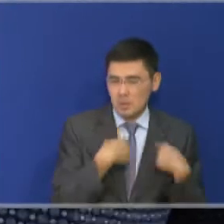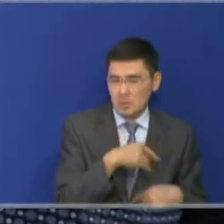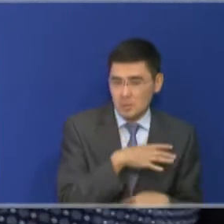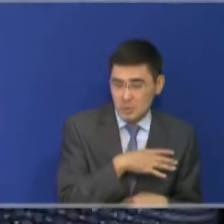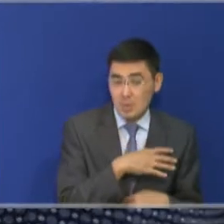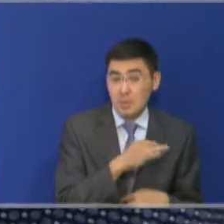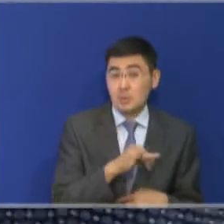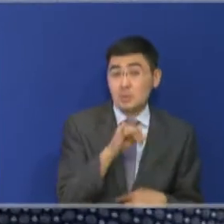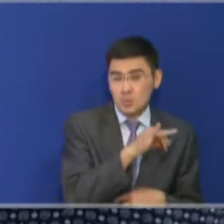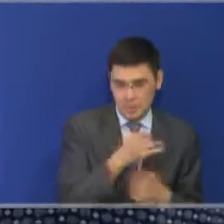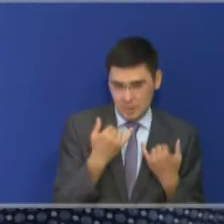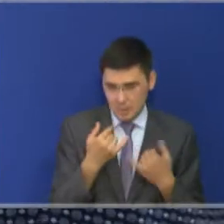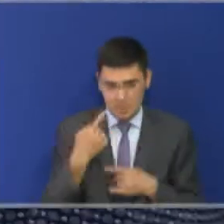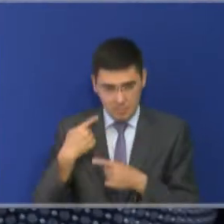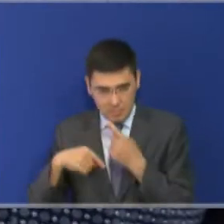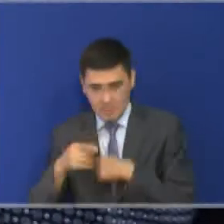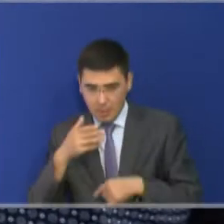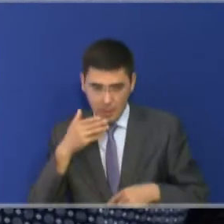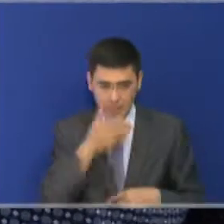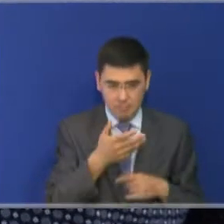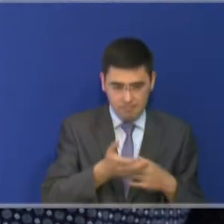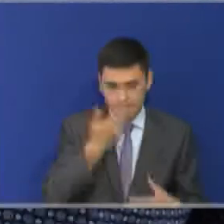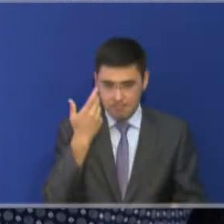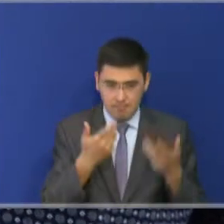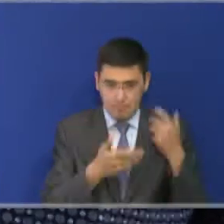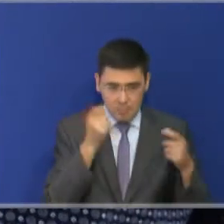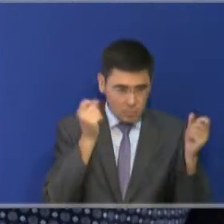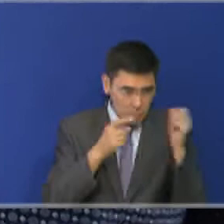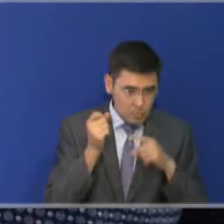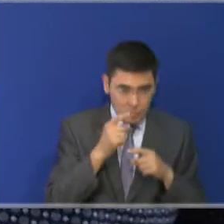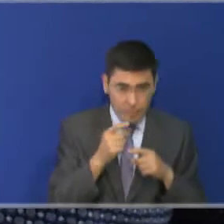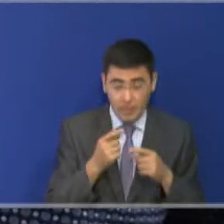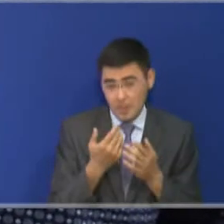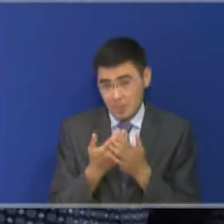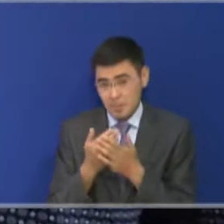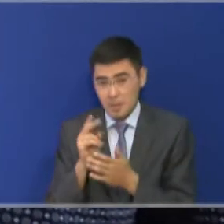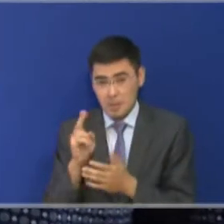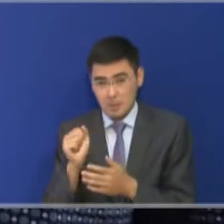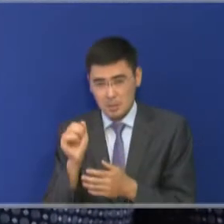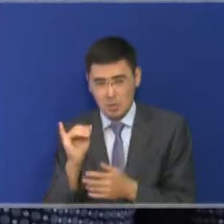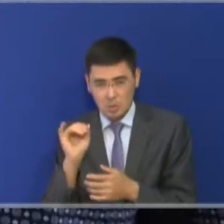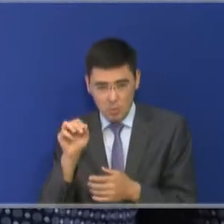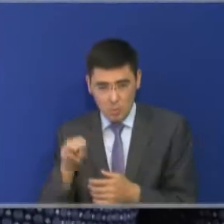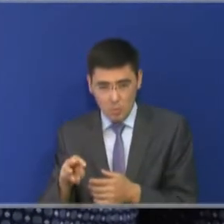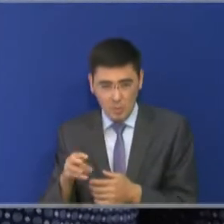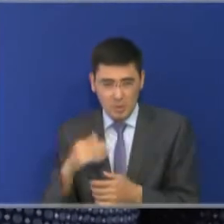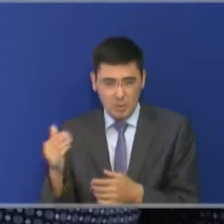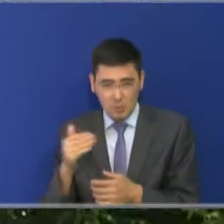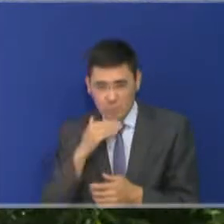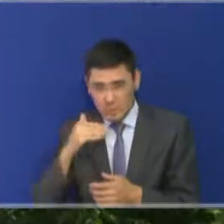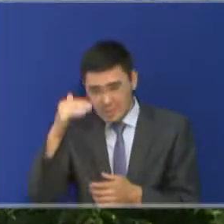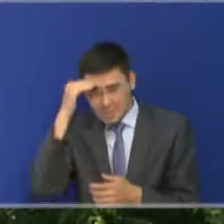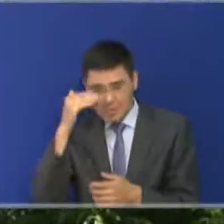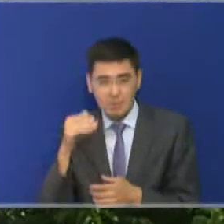Биыл атамыз, яғни Қайым Мұхамедхановтың әкесі Мұхамедхан Сейітқұловтың туғанына 150 жыл. Ол да 1937 жылы репрессия